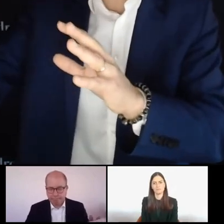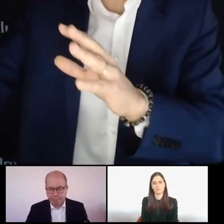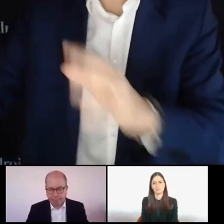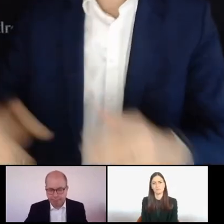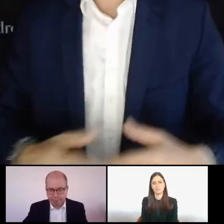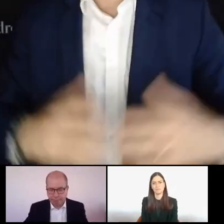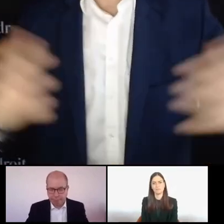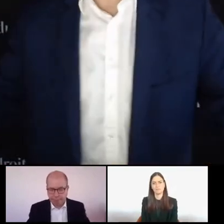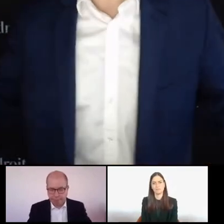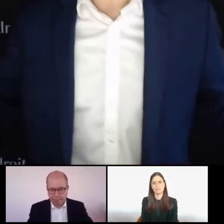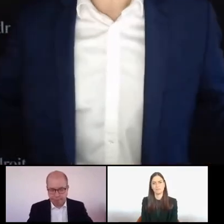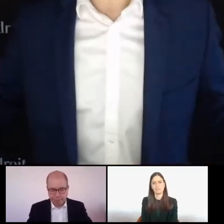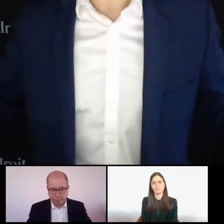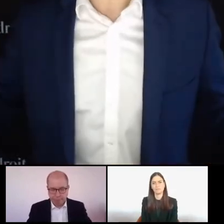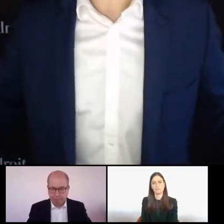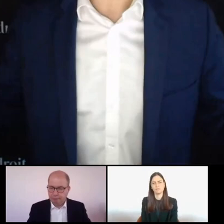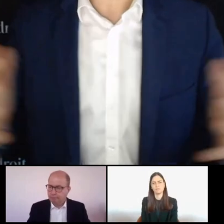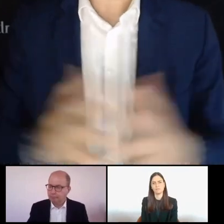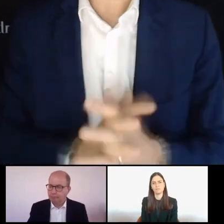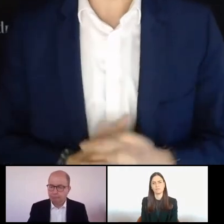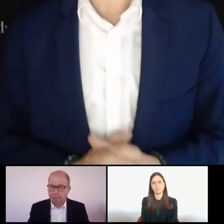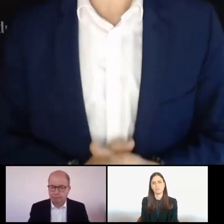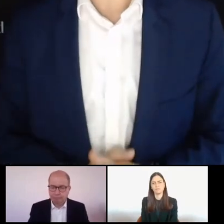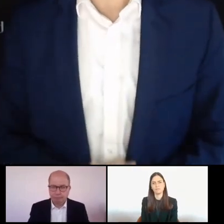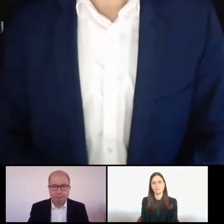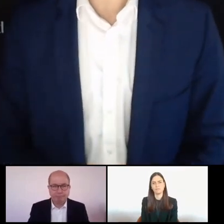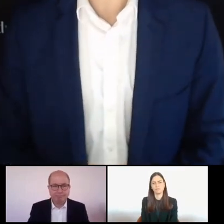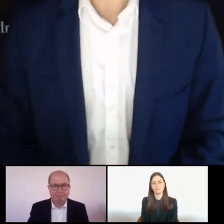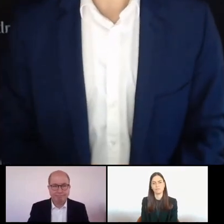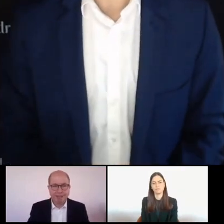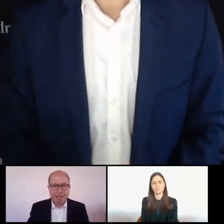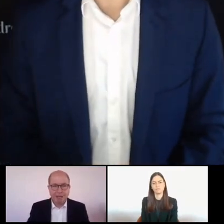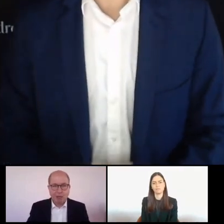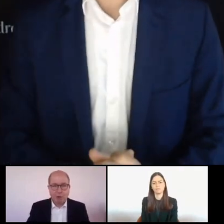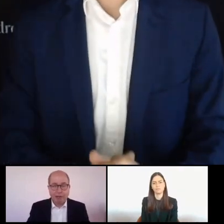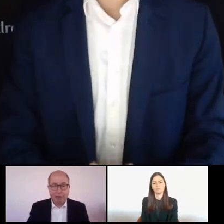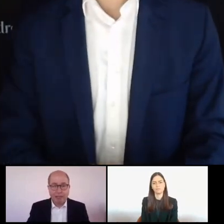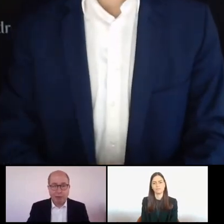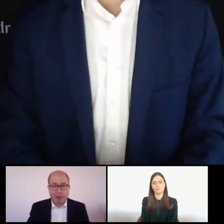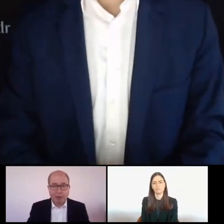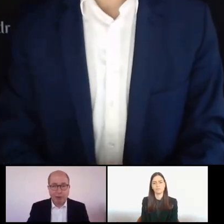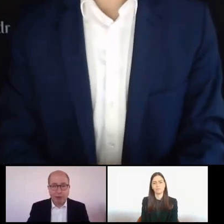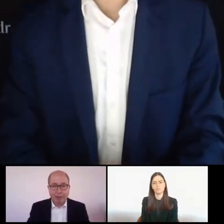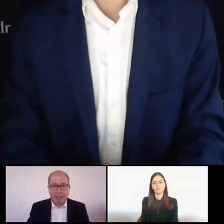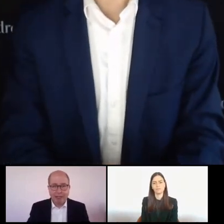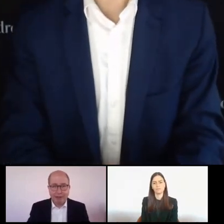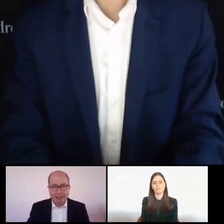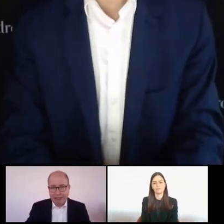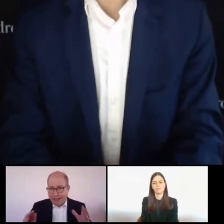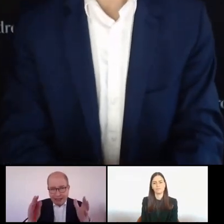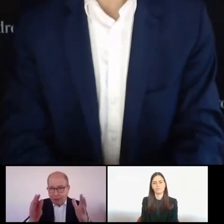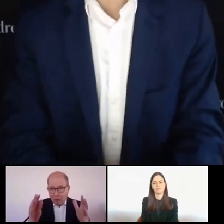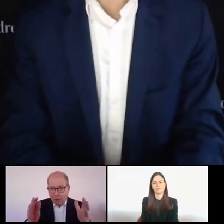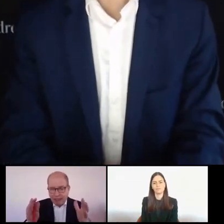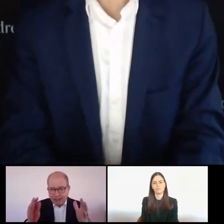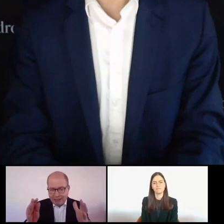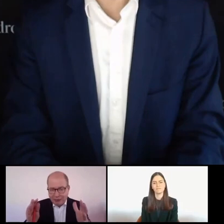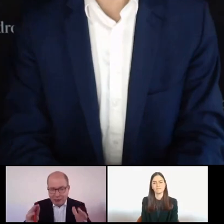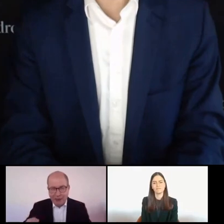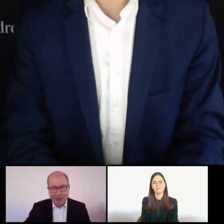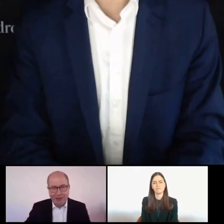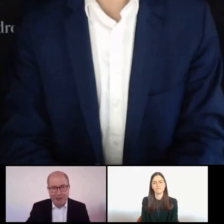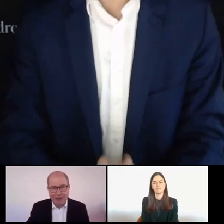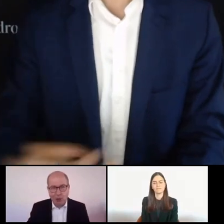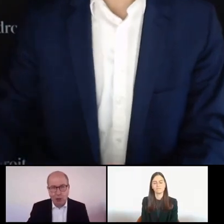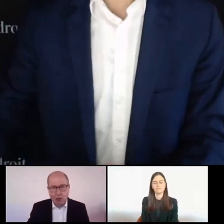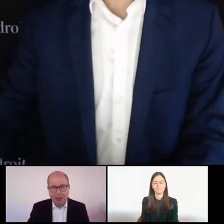après 70 ans et vous pourrez alors optimiser votre fiscalité. On arrive au terme de ce webinaire, mais allez, une toute dernière